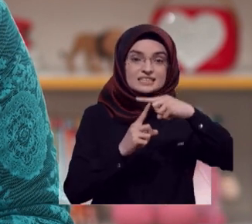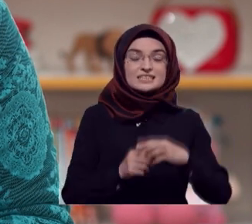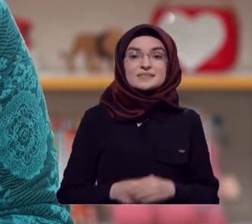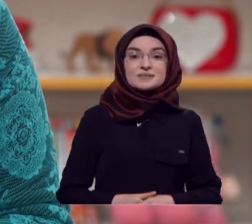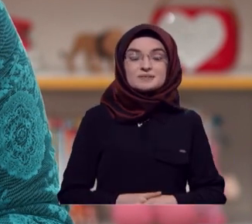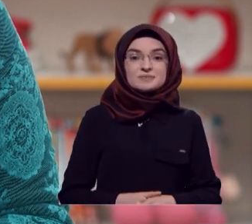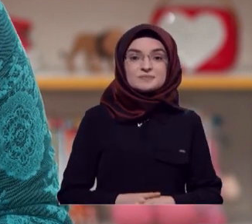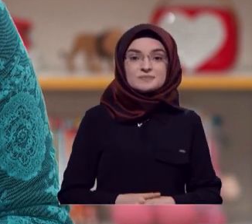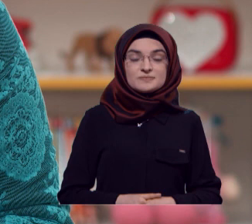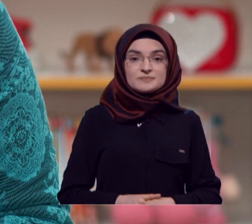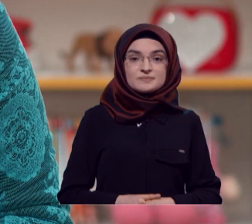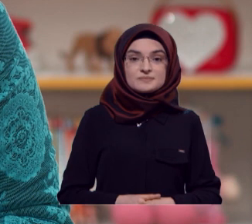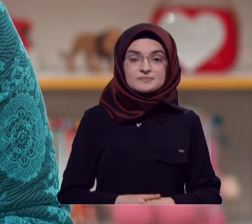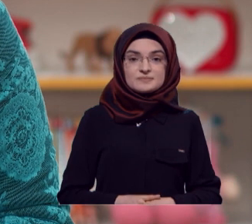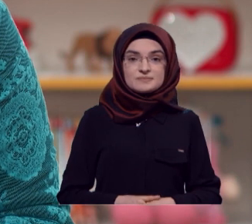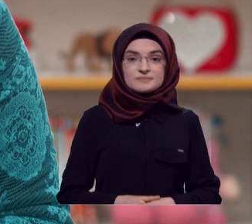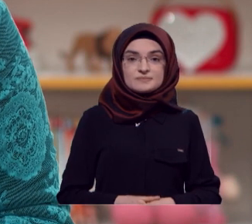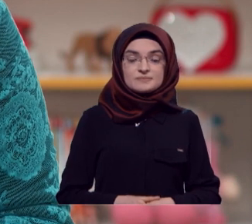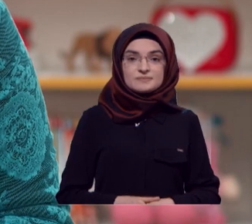Şıkırt. Şıkırt, şıkırt, şıkırt.